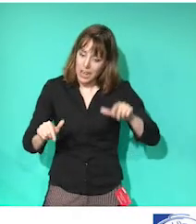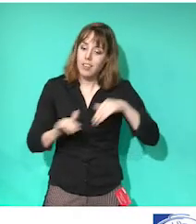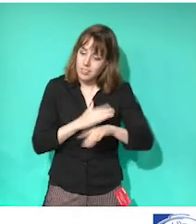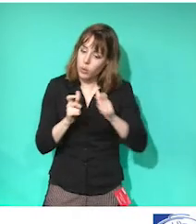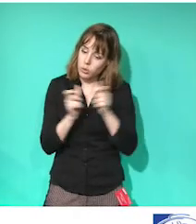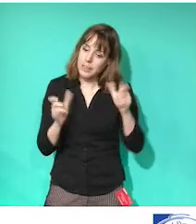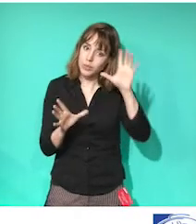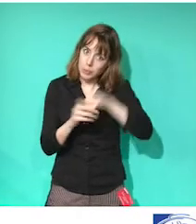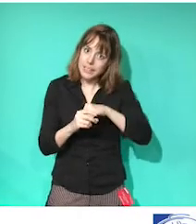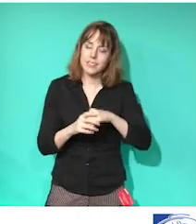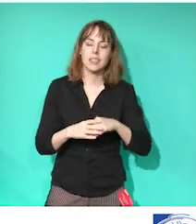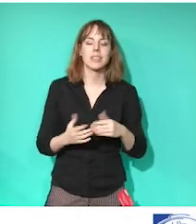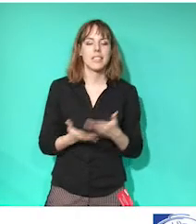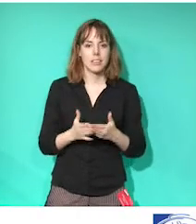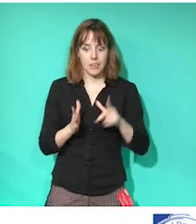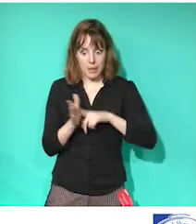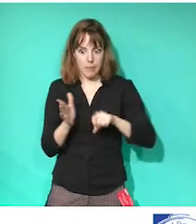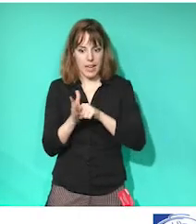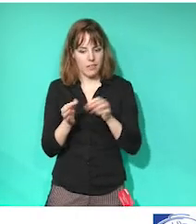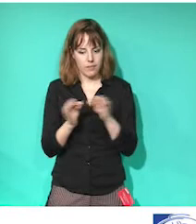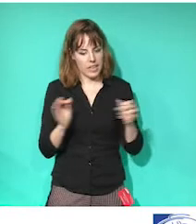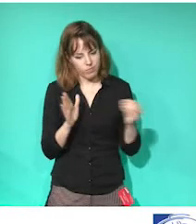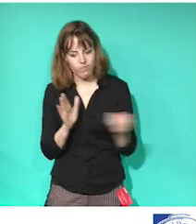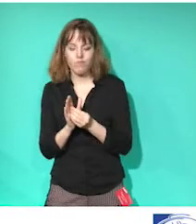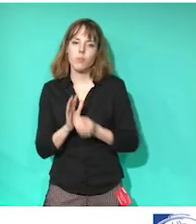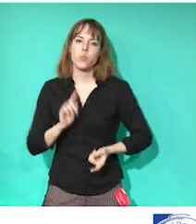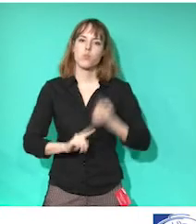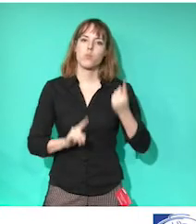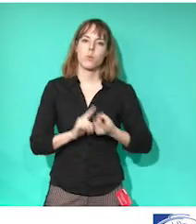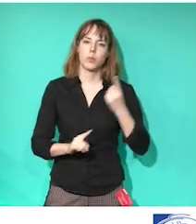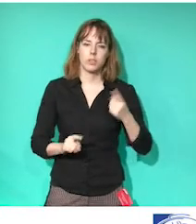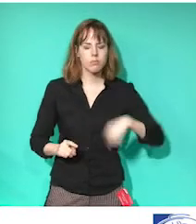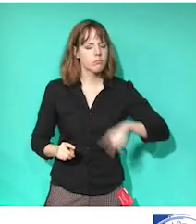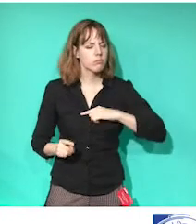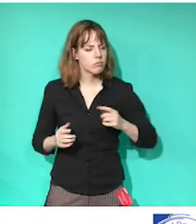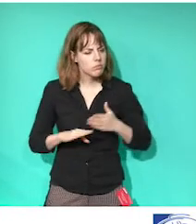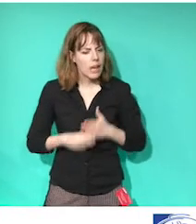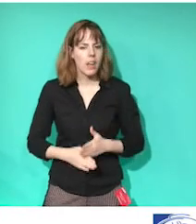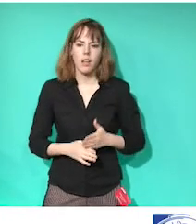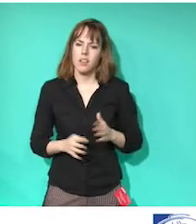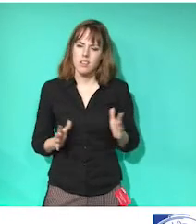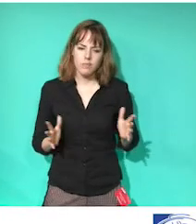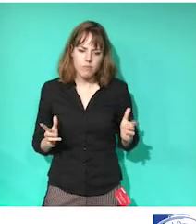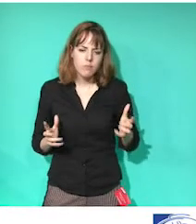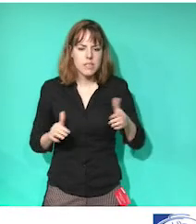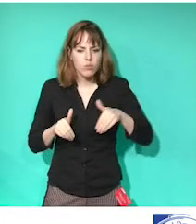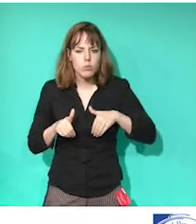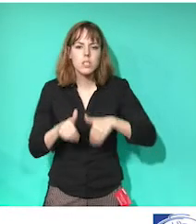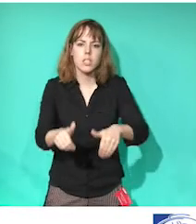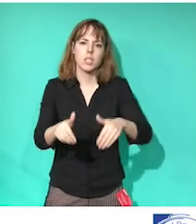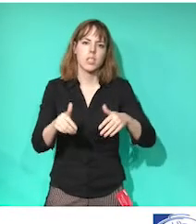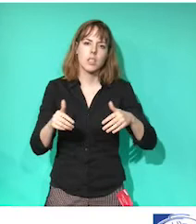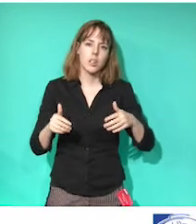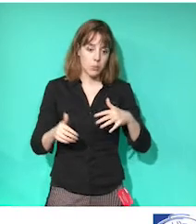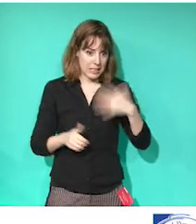fondamentale. Évidemment, nous sommes prêts à continuer parce que nous voulons absolument dépasser ce chiffre fatidique